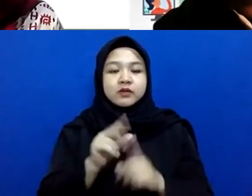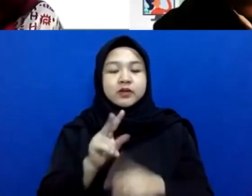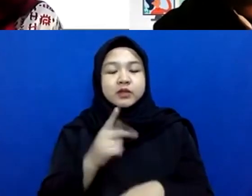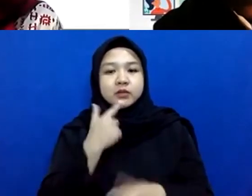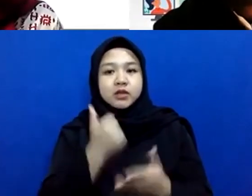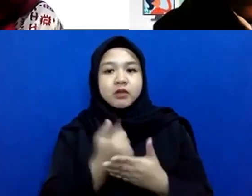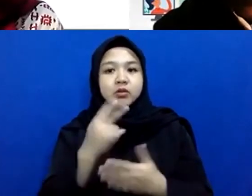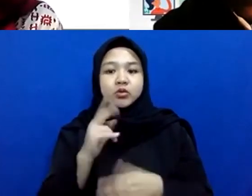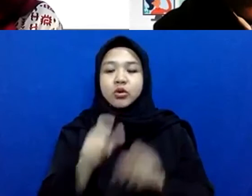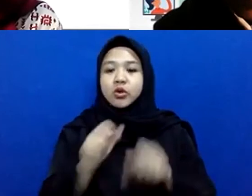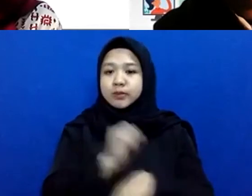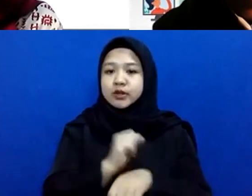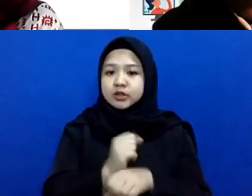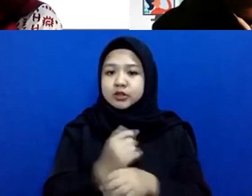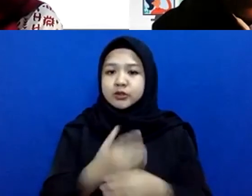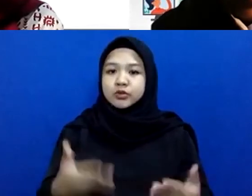pekerja sosial?